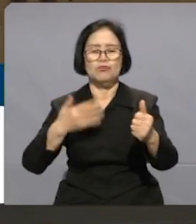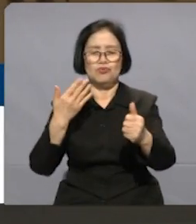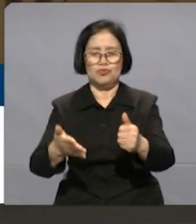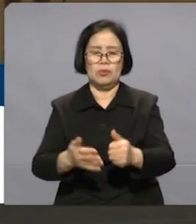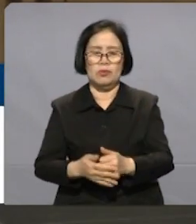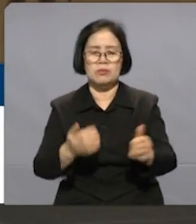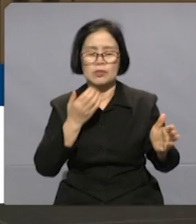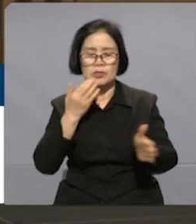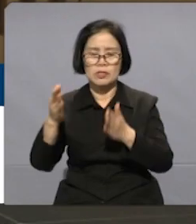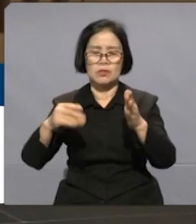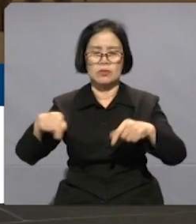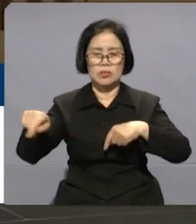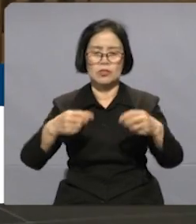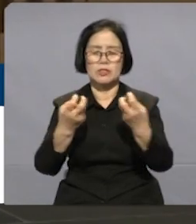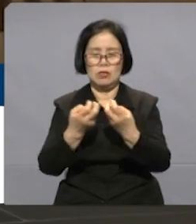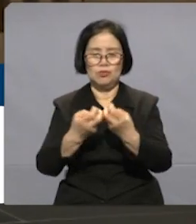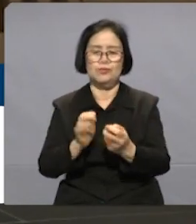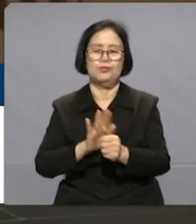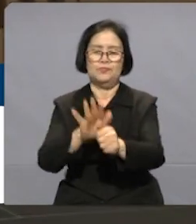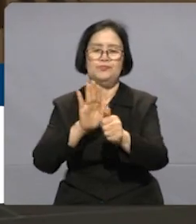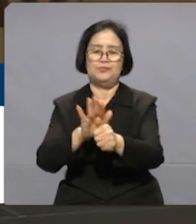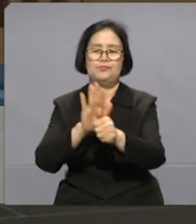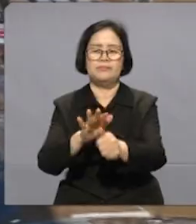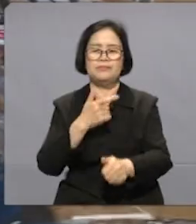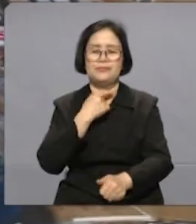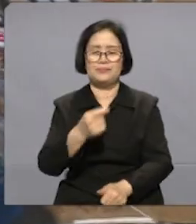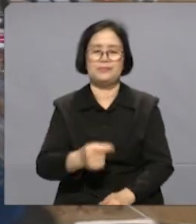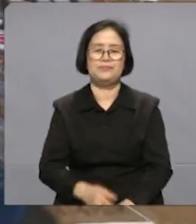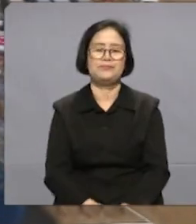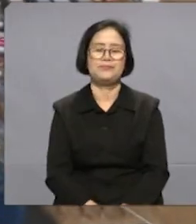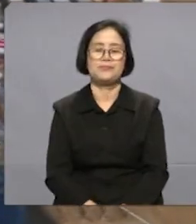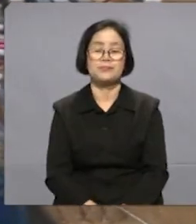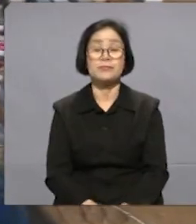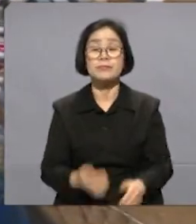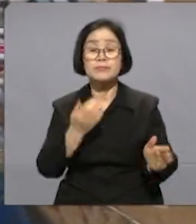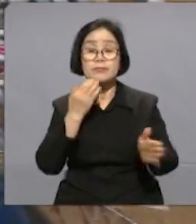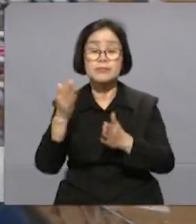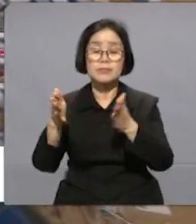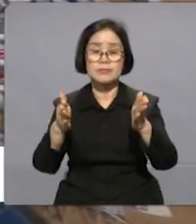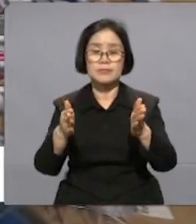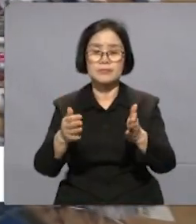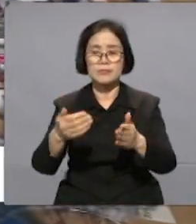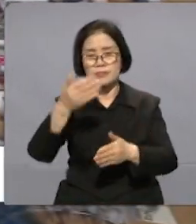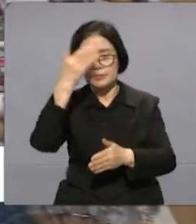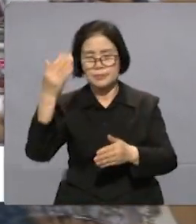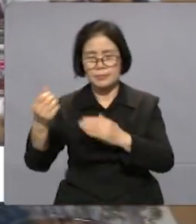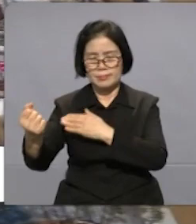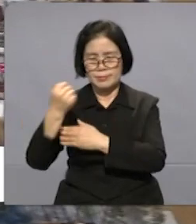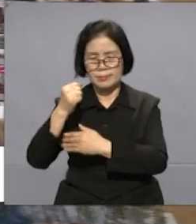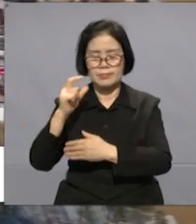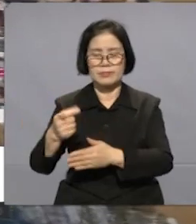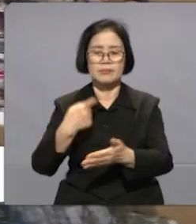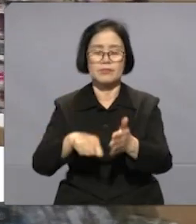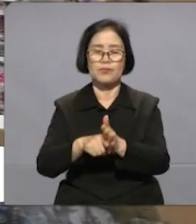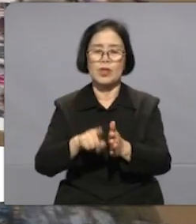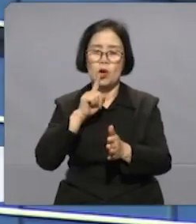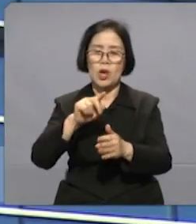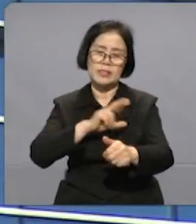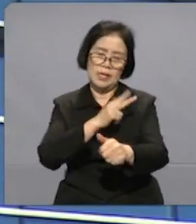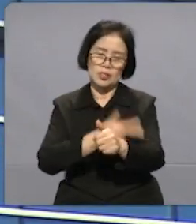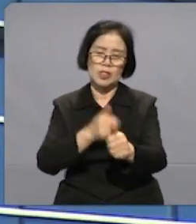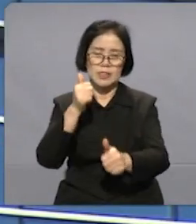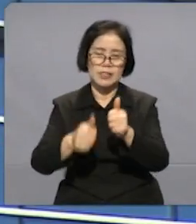또 저희 경기도는 정책으로 뒷받침하고 싶습니다. 경기도는 청년들의 역량 강화를 위해 어학자격증